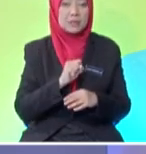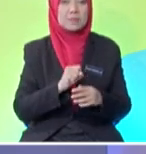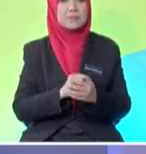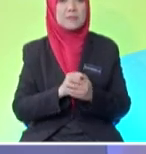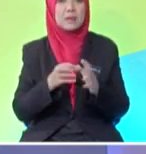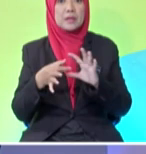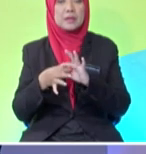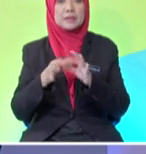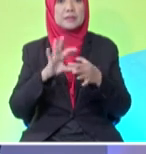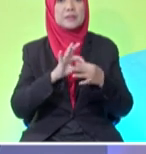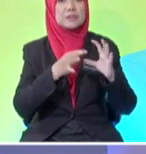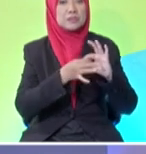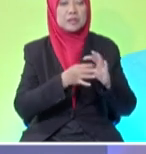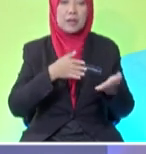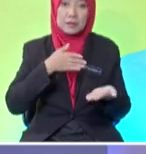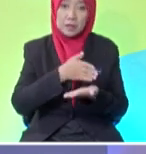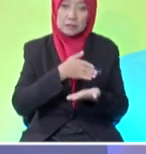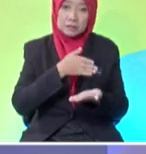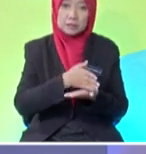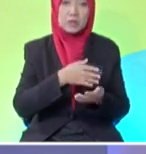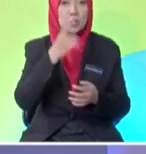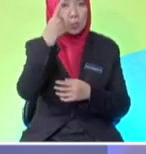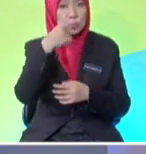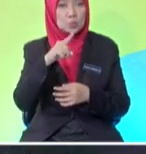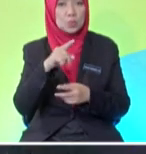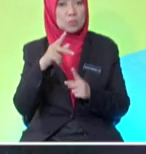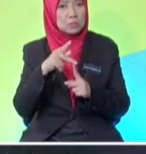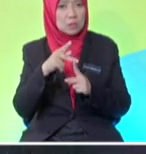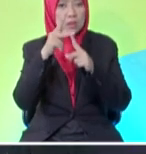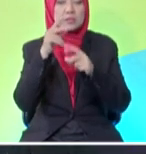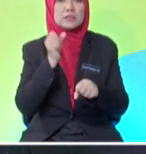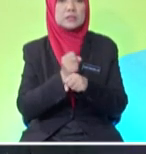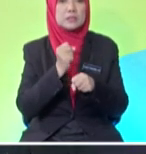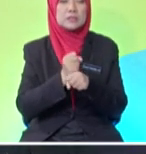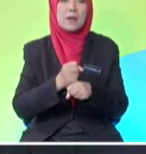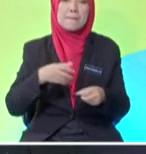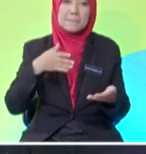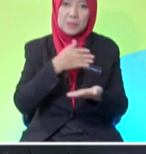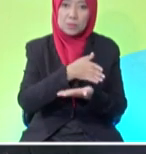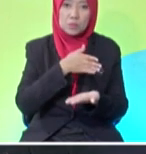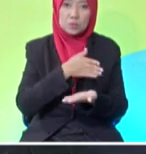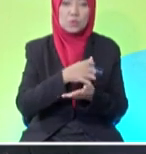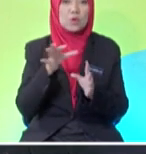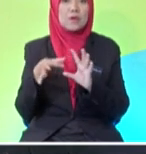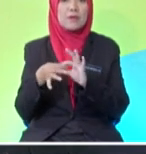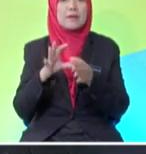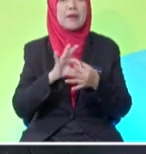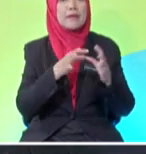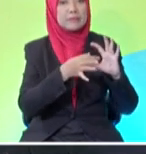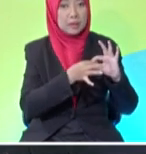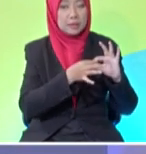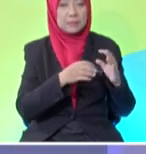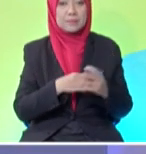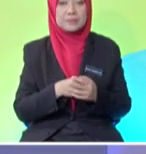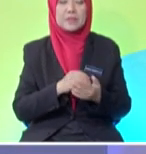pemotong rantai yang Mana iyanya dikhususkan untuk melakukan kerja memotong rantai Jadi kalau untuk